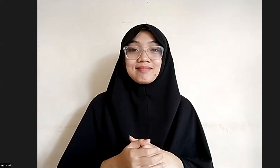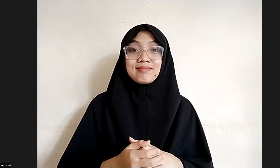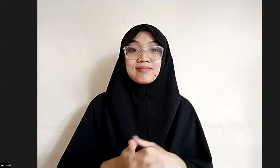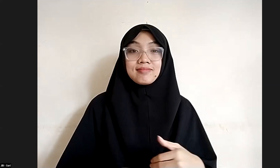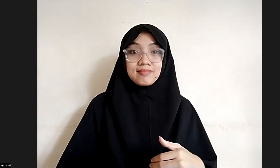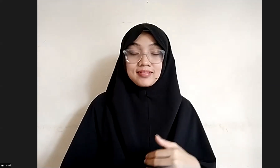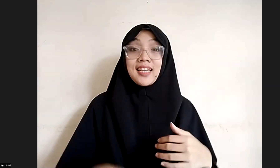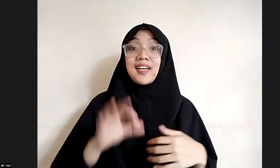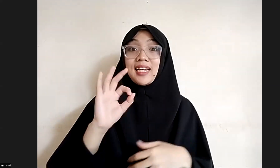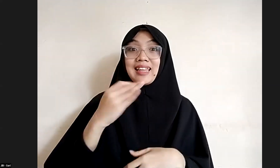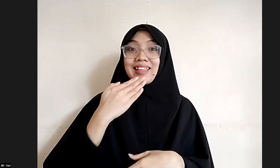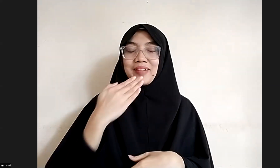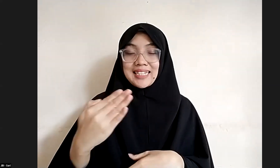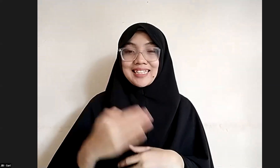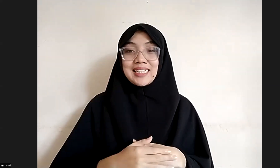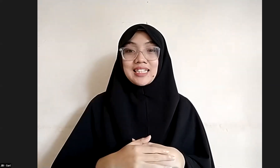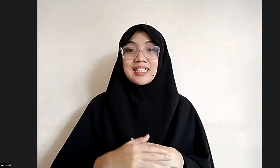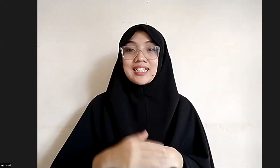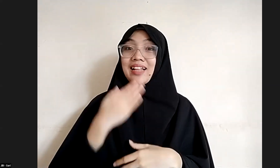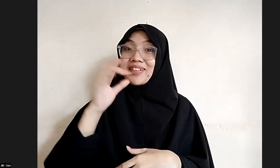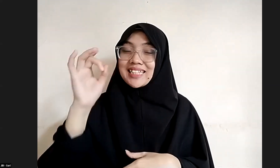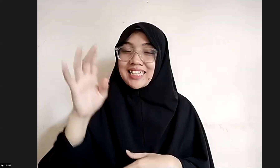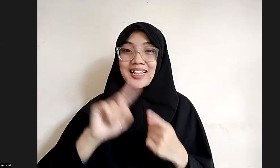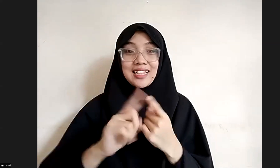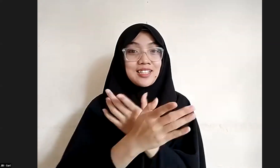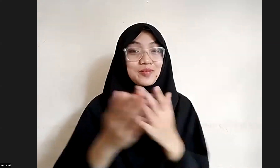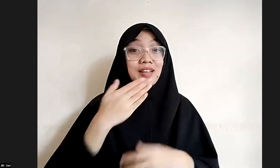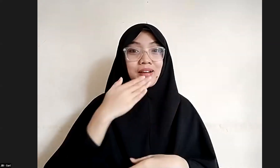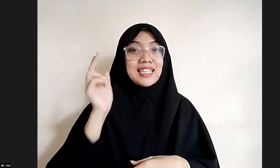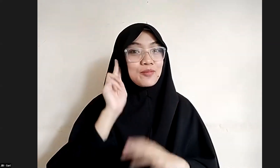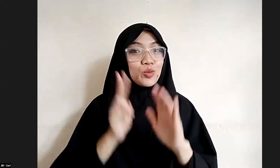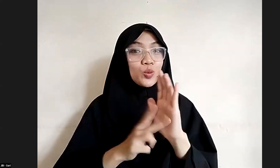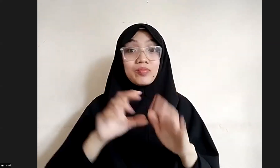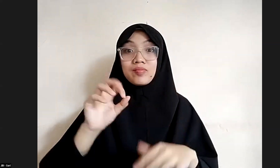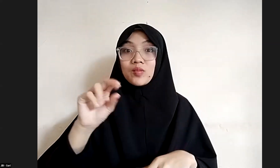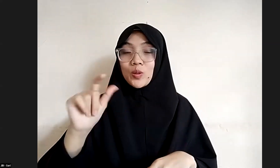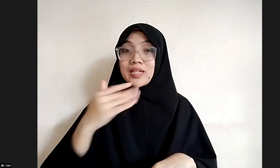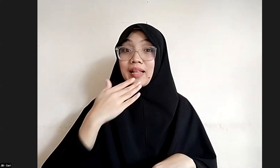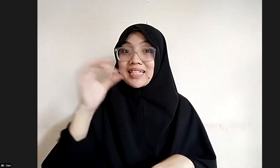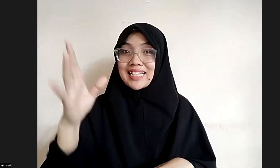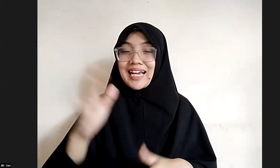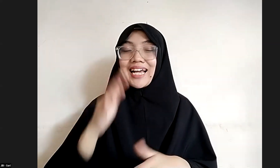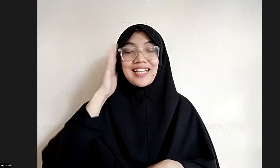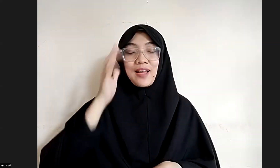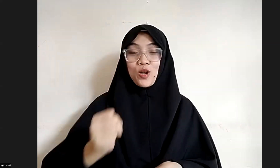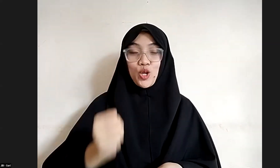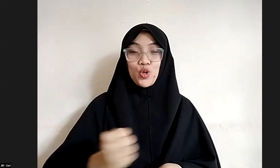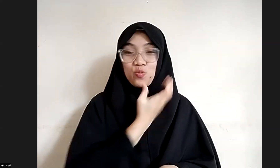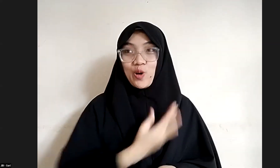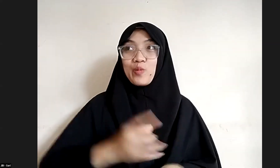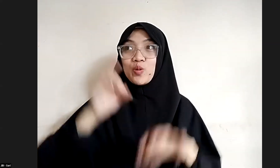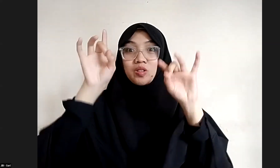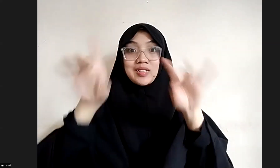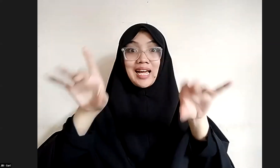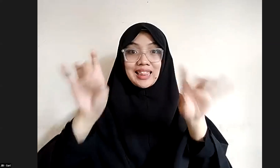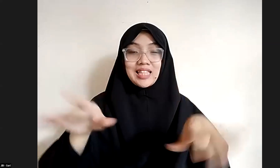Terima kasih. Selamat siang. Terima kasih Ibu Nur. Selamat siang semuanya. Assalamualaikum warahmatullahi wabarakatuh.